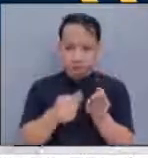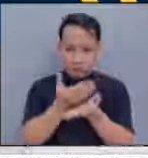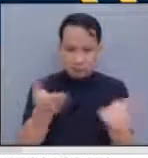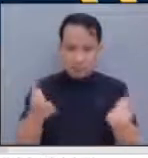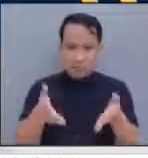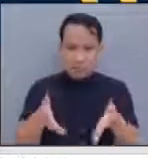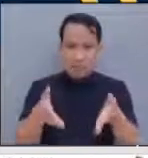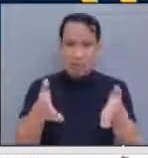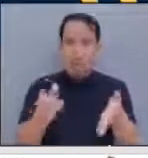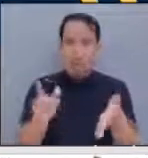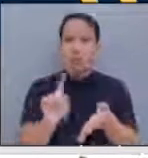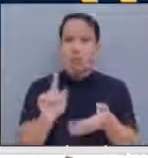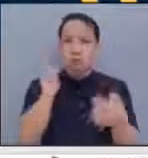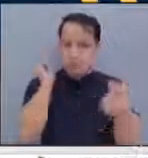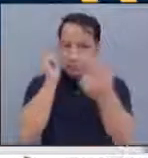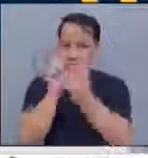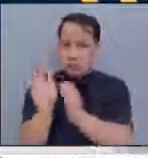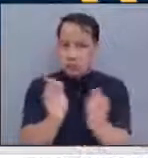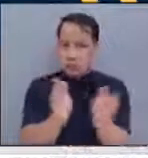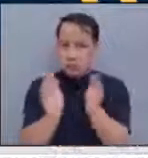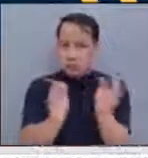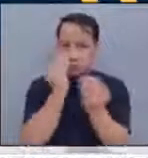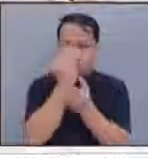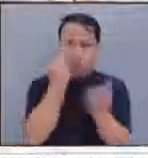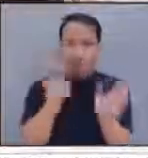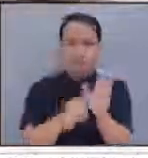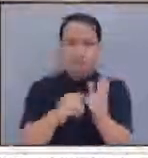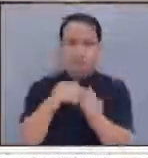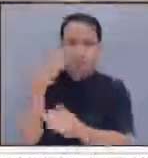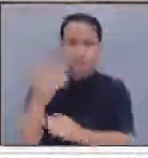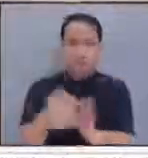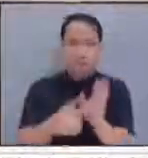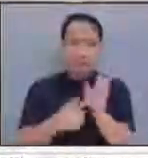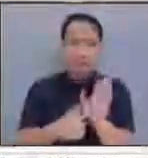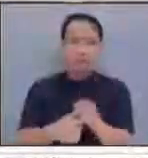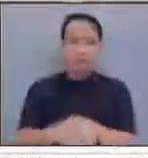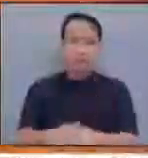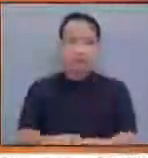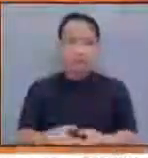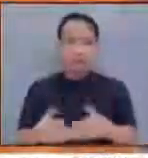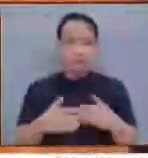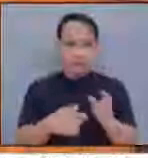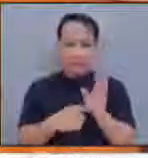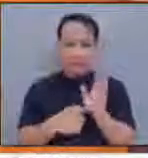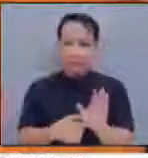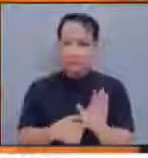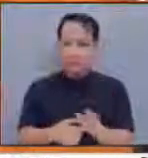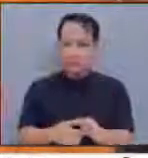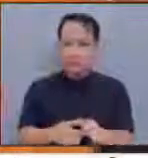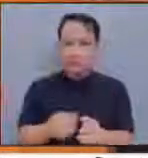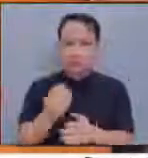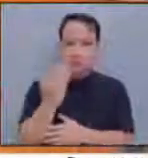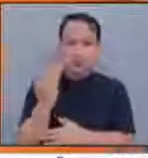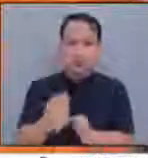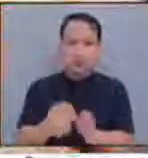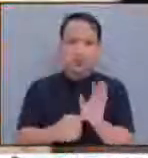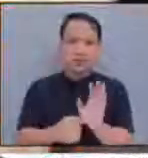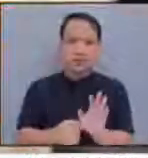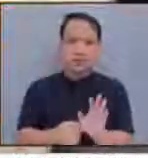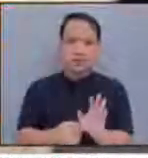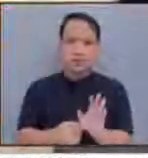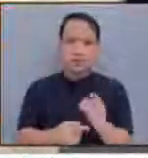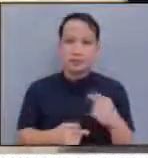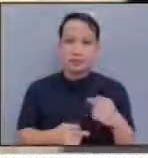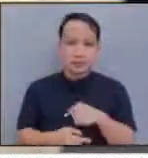of what your plans are for the next 6 years. Ano mang mangyari, kumpiyansa naman ang marami na kababayan na sa ilalim